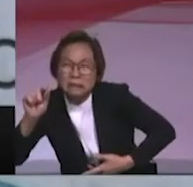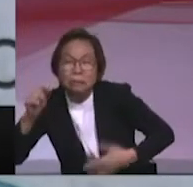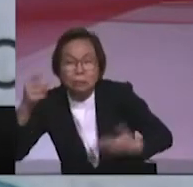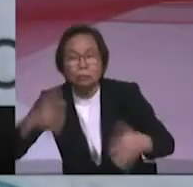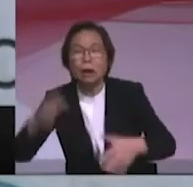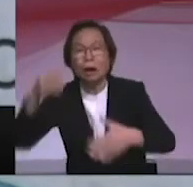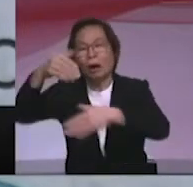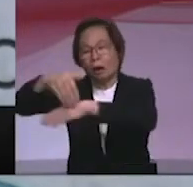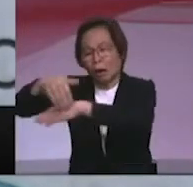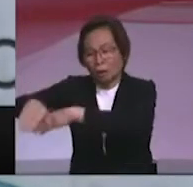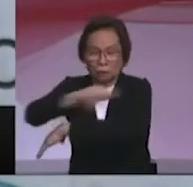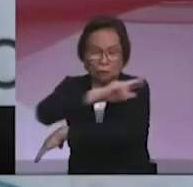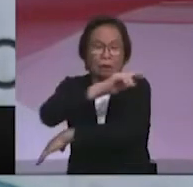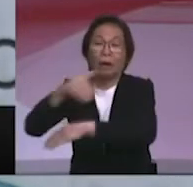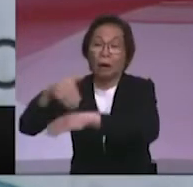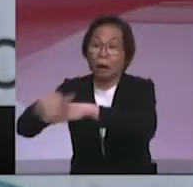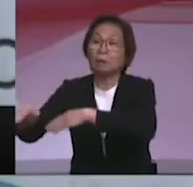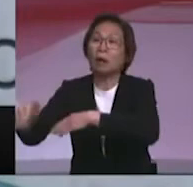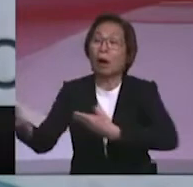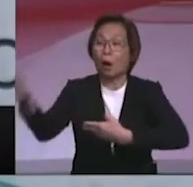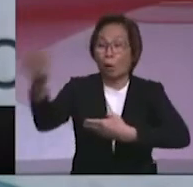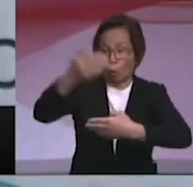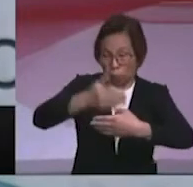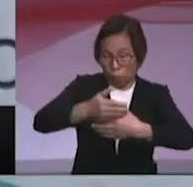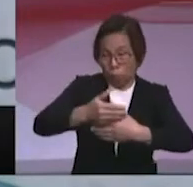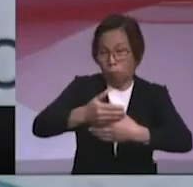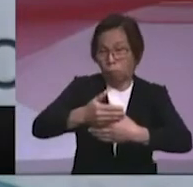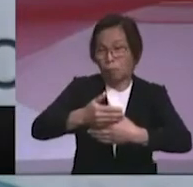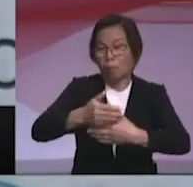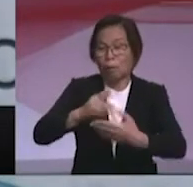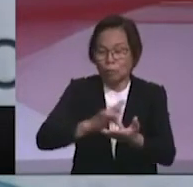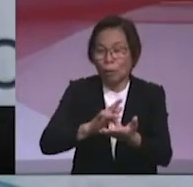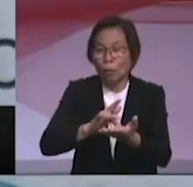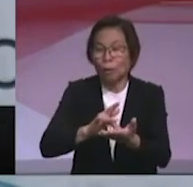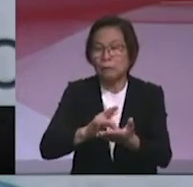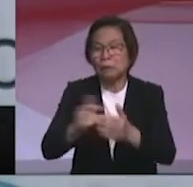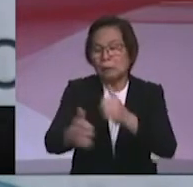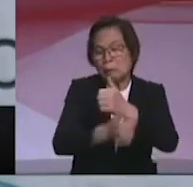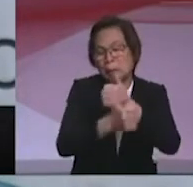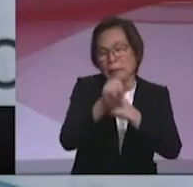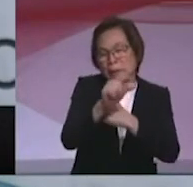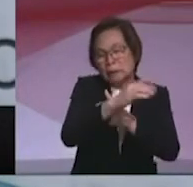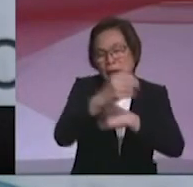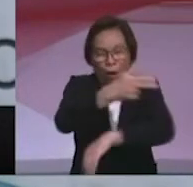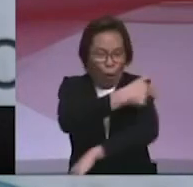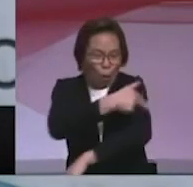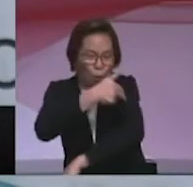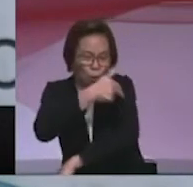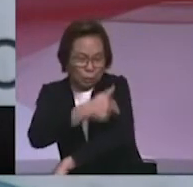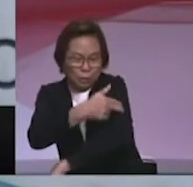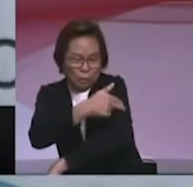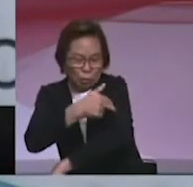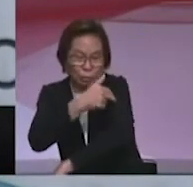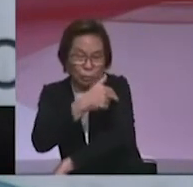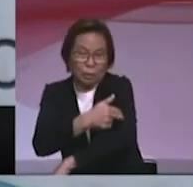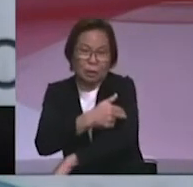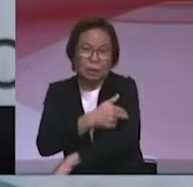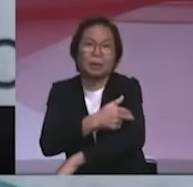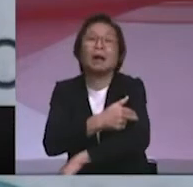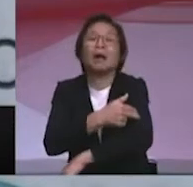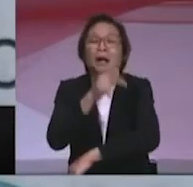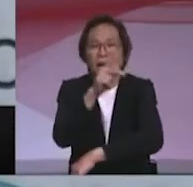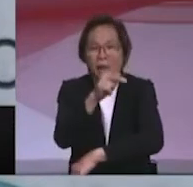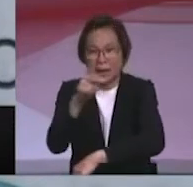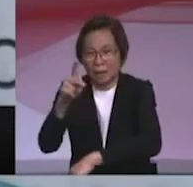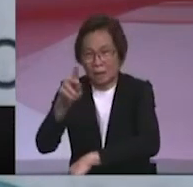telah dimasukkan ke pusat kuarantin dan rawatan COVID-19 berisiko rendah serta hospital-hospital di bawah Kementerian